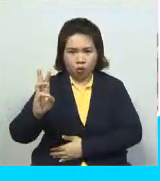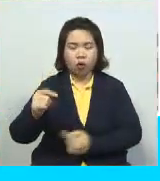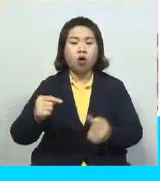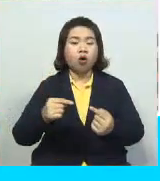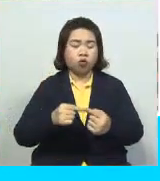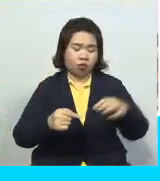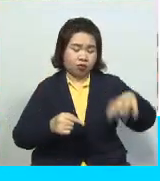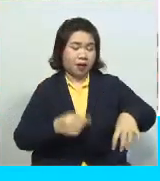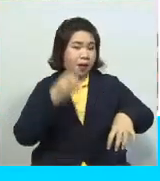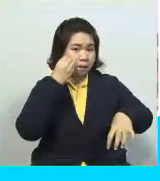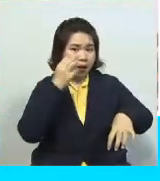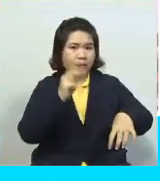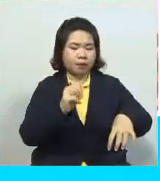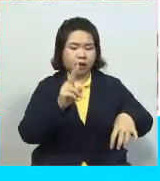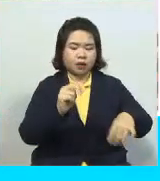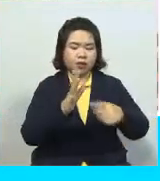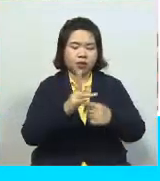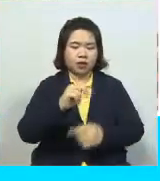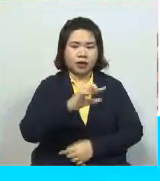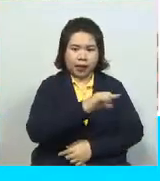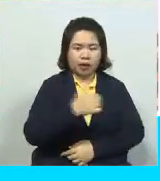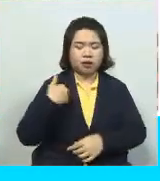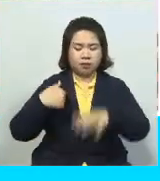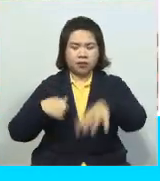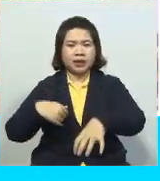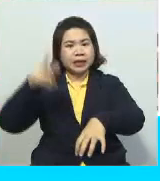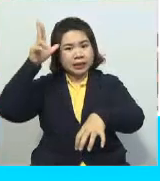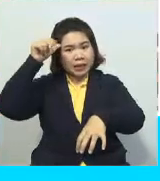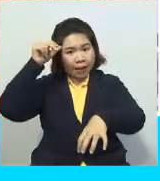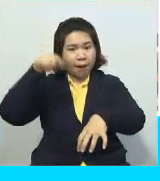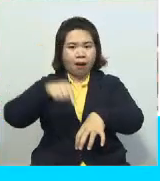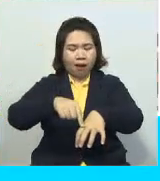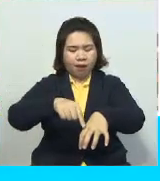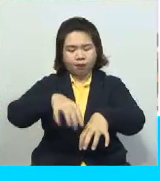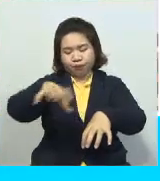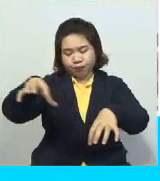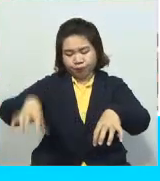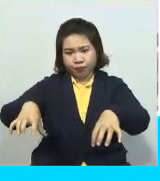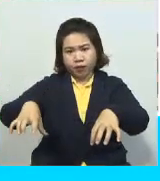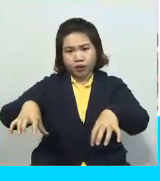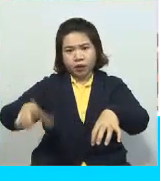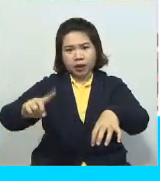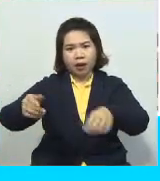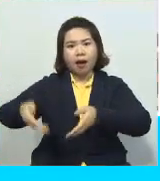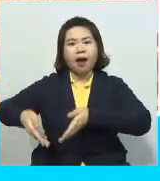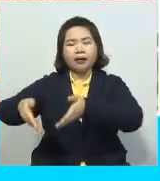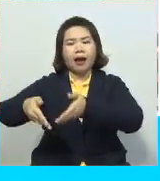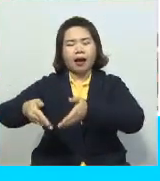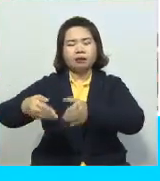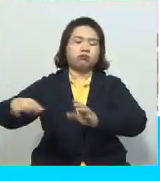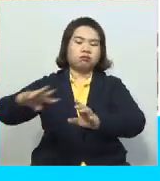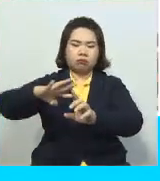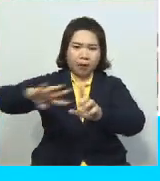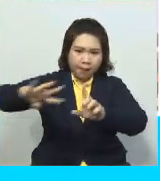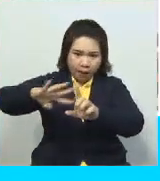ะนังบ้านมะนังกศิลาที่สนามม้านางเลิ้งที่ตรงลงทางลงพระราม8นะครับแล้